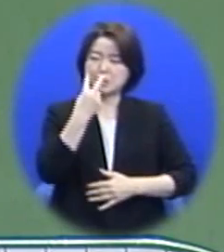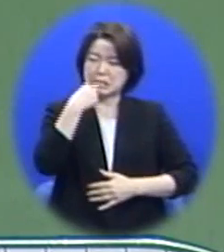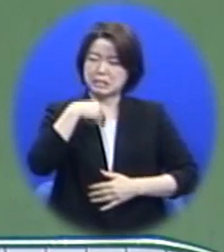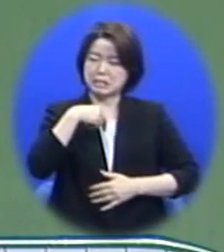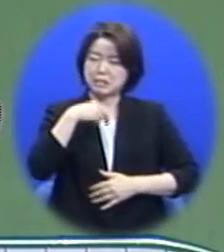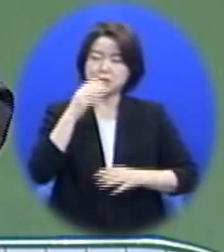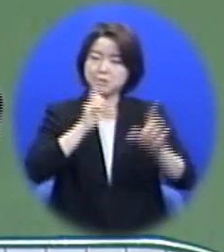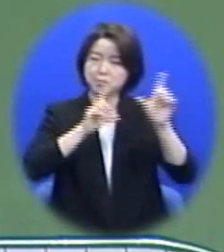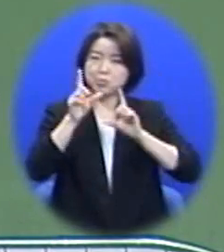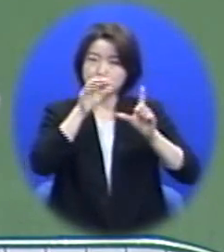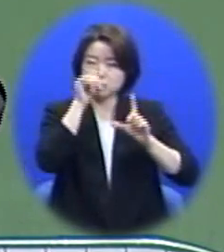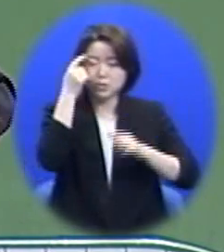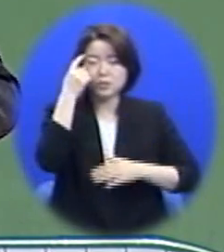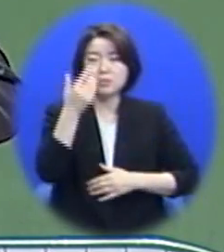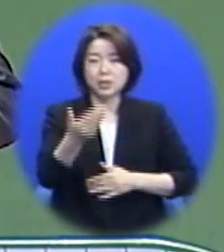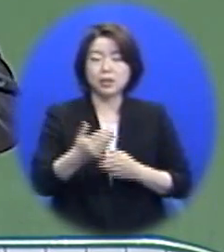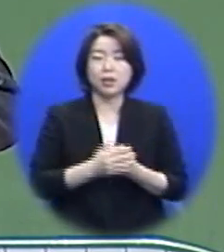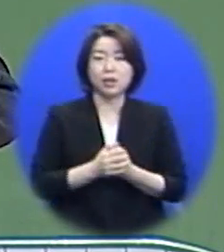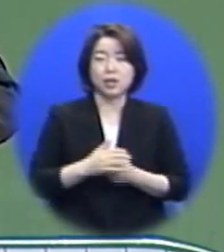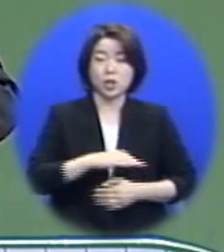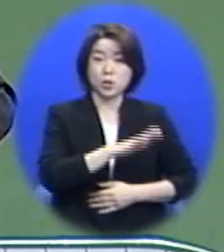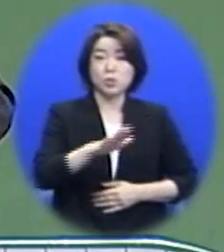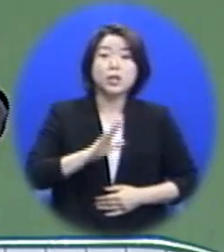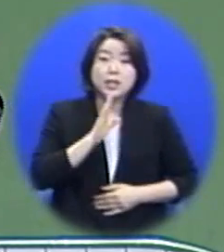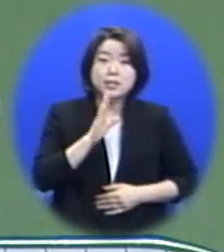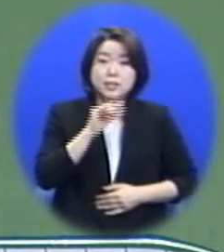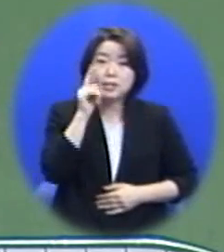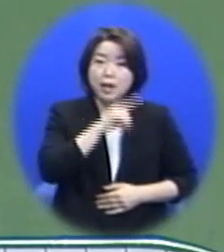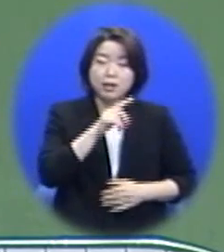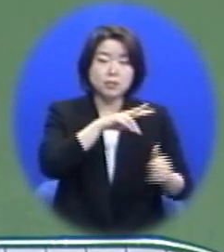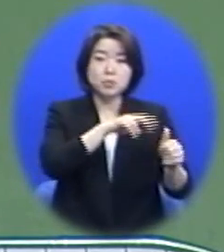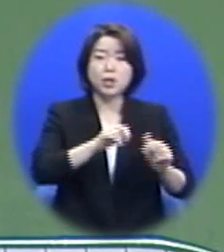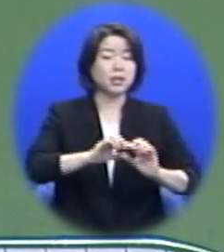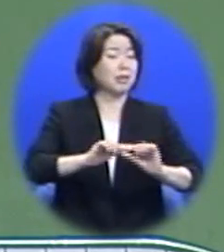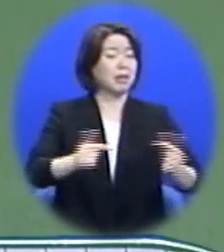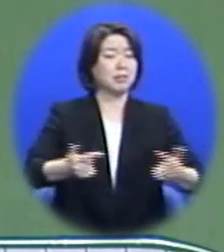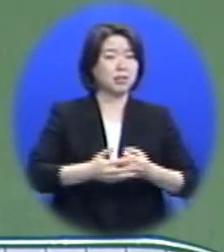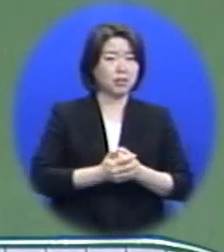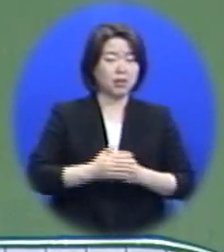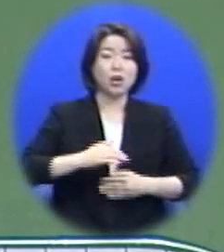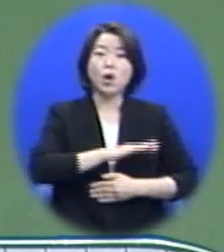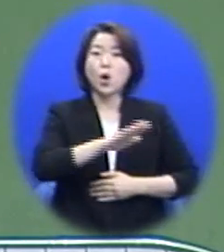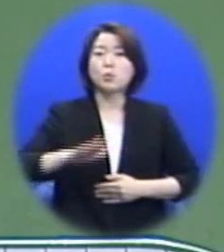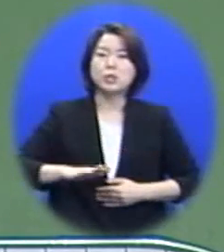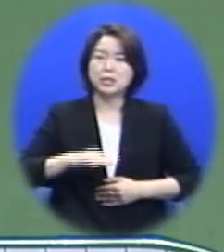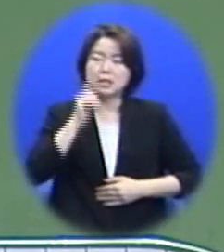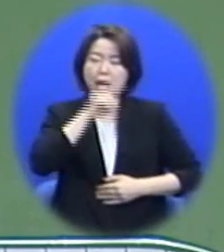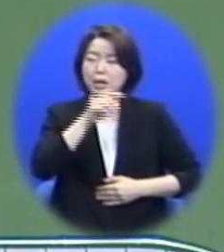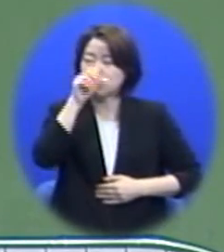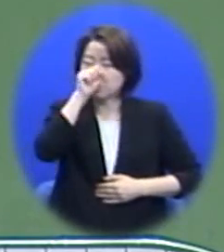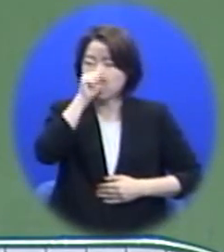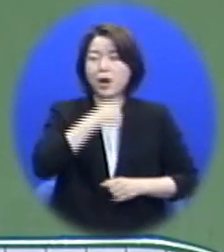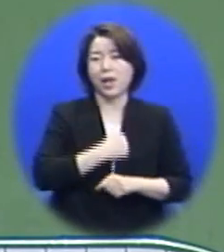이중적입니다네 우리가 진짜 악을 미워하는게 아닙니다 우리는 악을